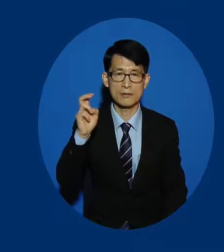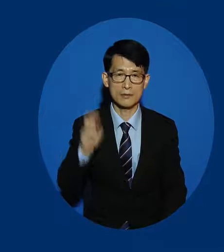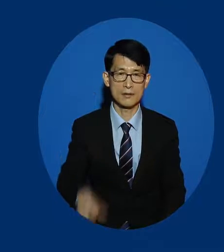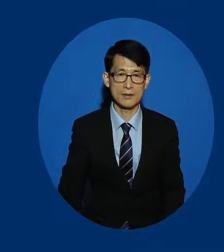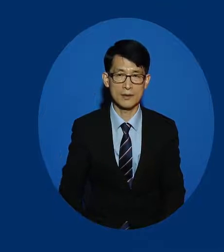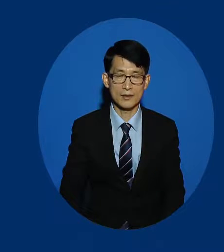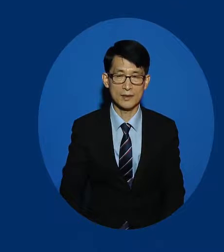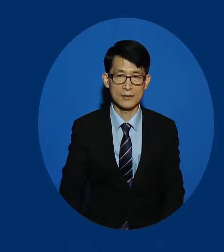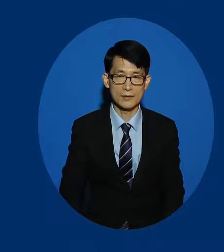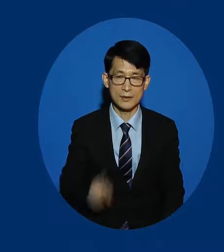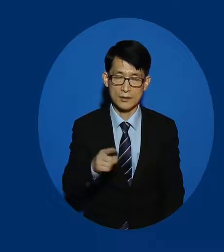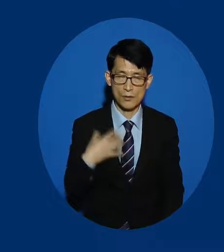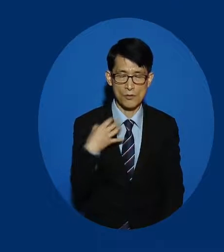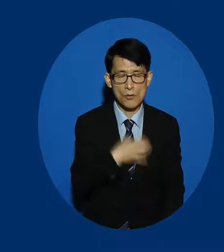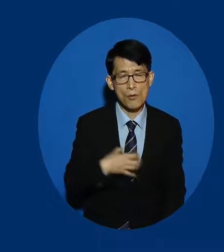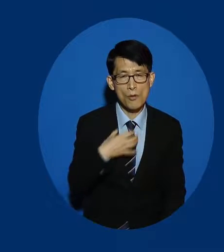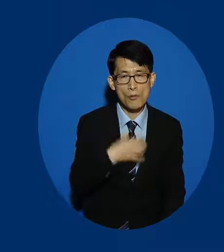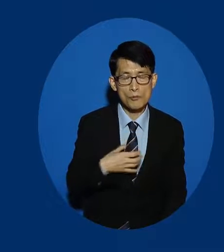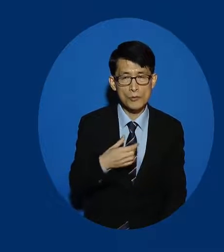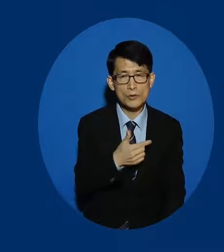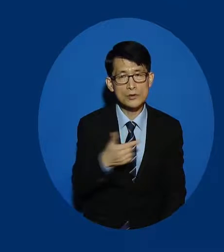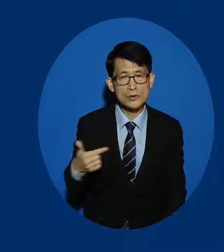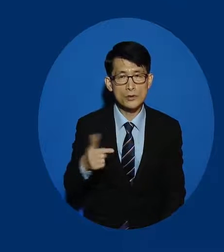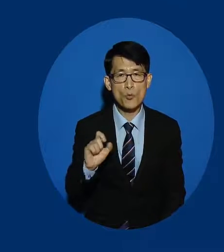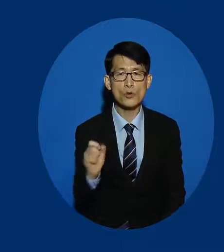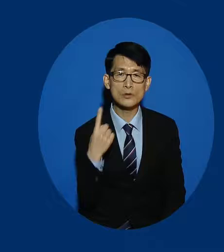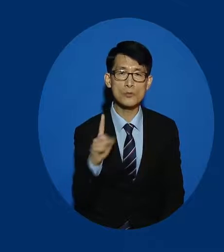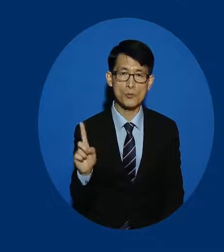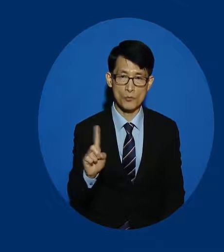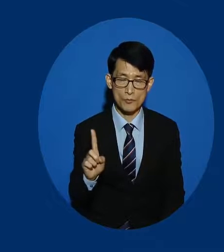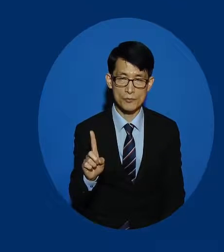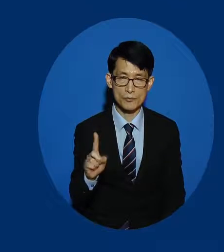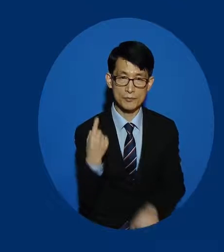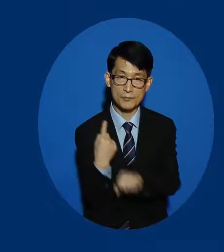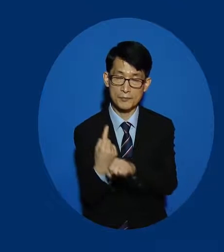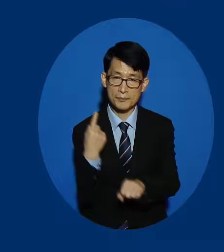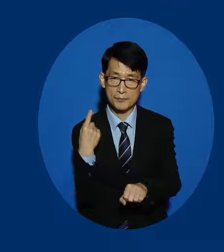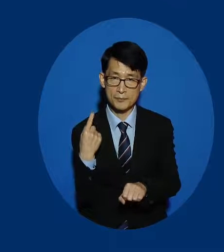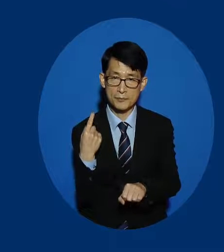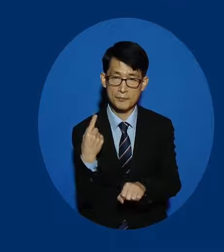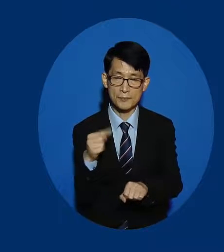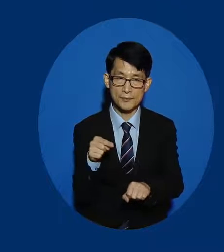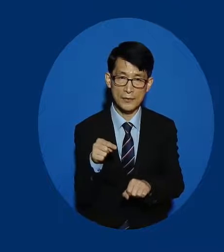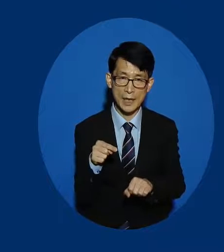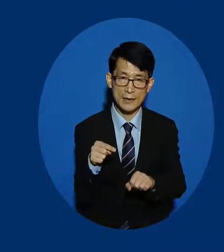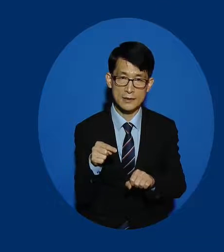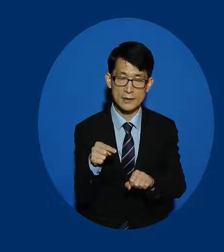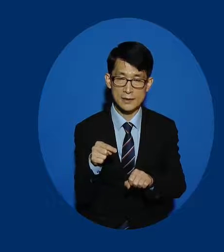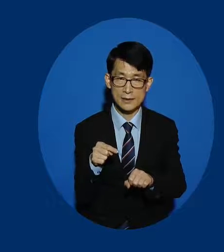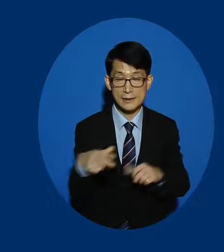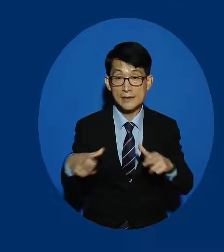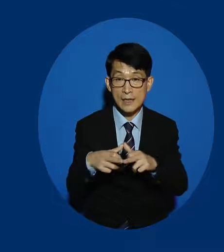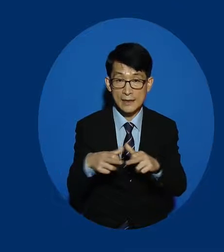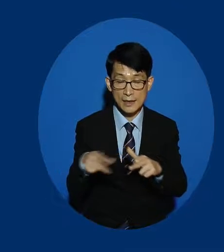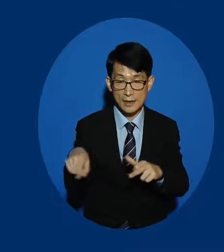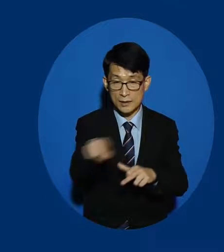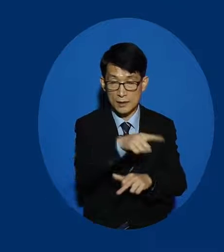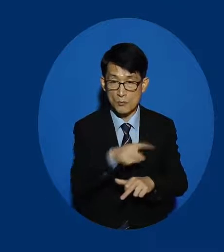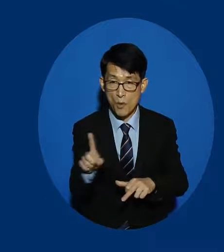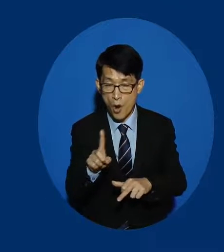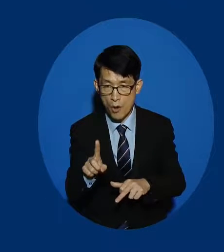이런 우려를 더 부추기는 게 뭐냐면 지금 그 장애운동에 있어서 장애운동의 중심은 이동장애인들이 중심이 되고